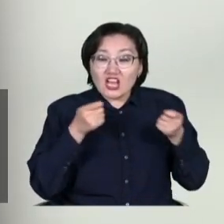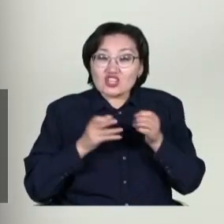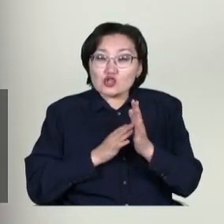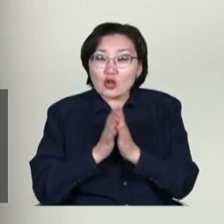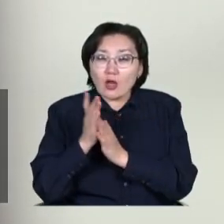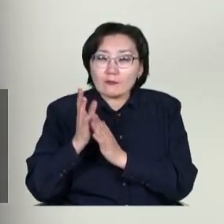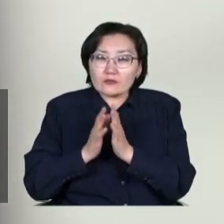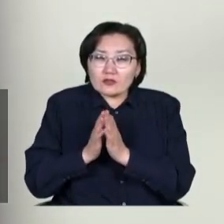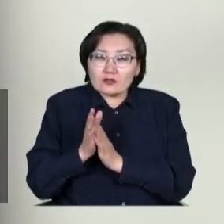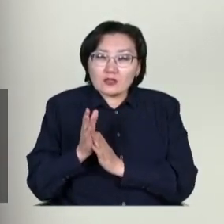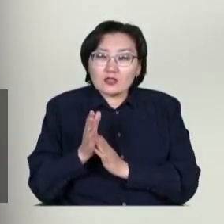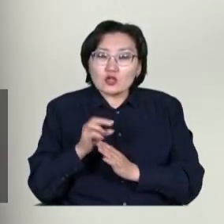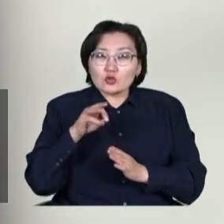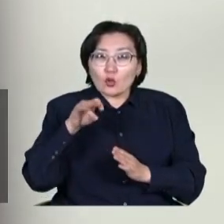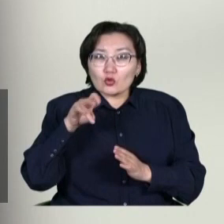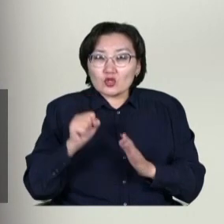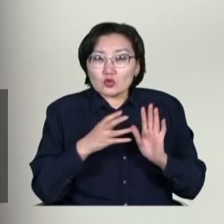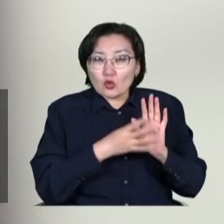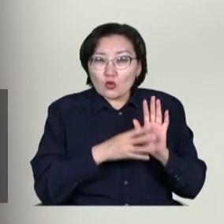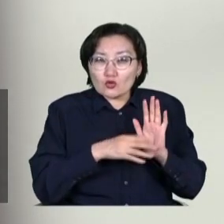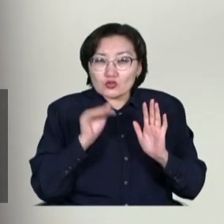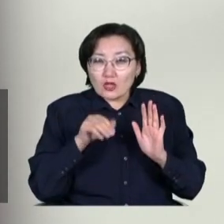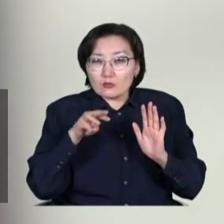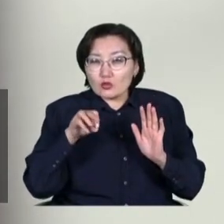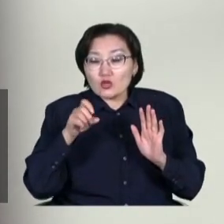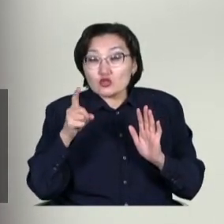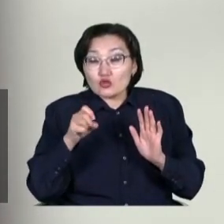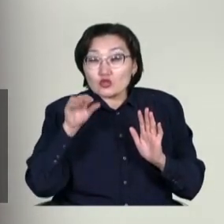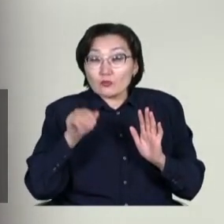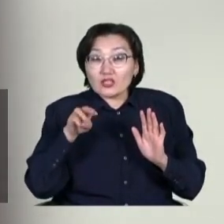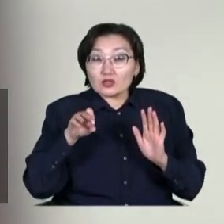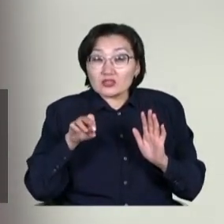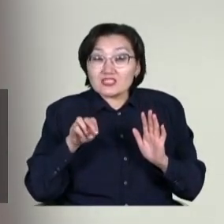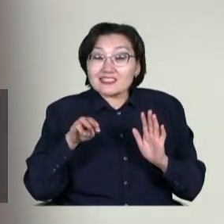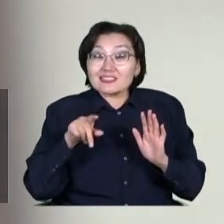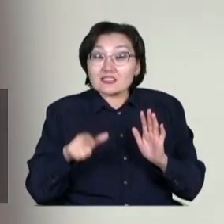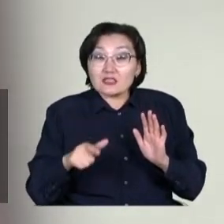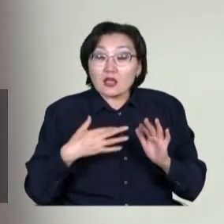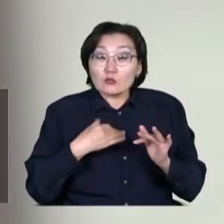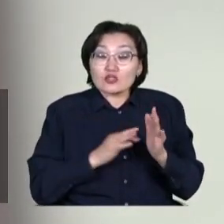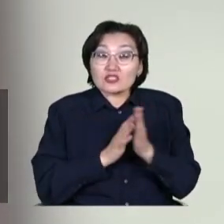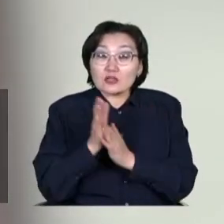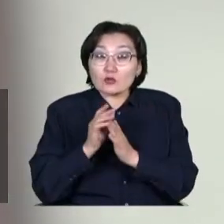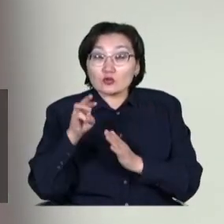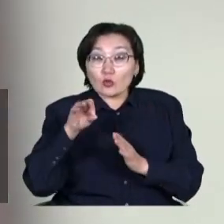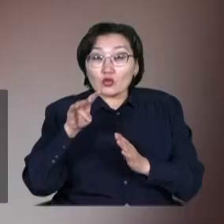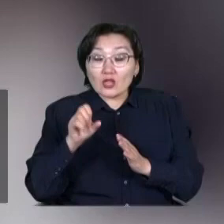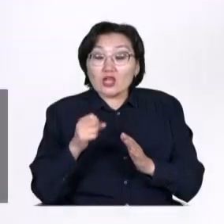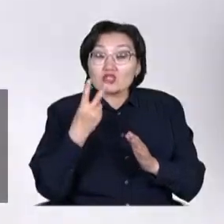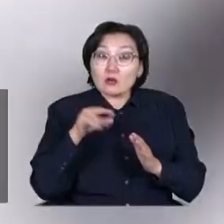шөптерінің тоннасы 90 мың, 100 мың болып тұр. А бізде негізі шөптің тоннасы 20